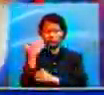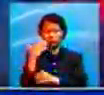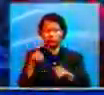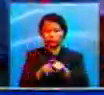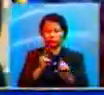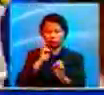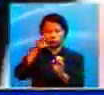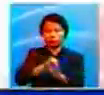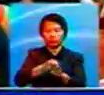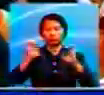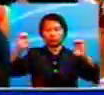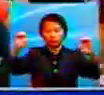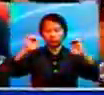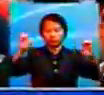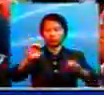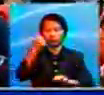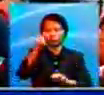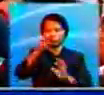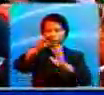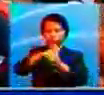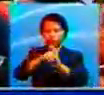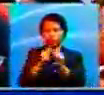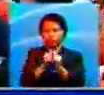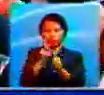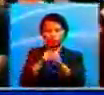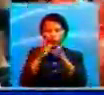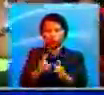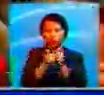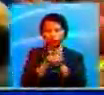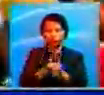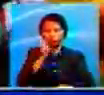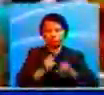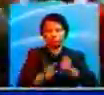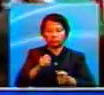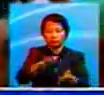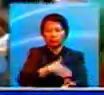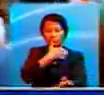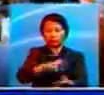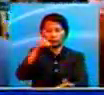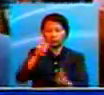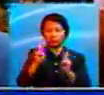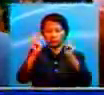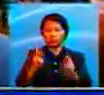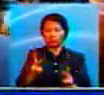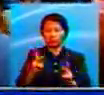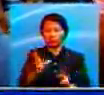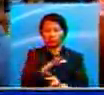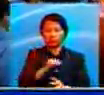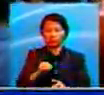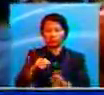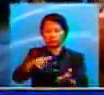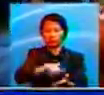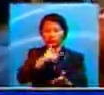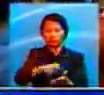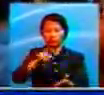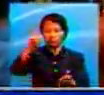turut menyertai senam aerobik selama 10 minit bersama peserta mengikut rentak lagu tiga kaum utama di negara ini dan lagu